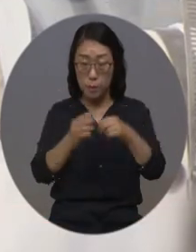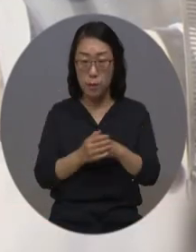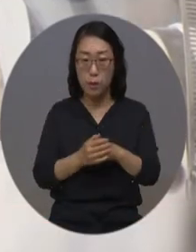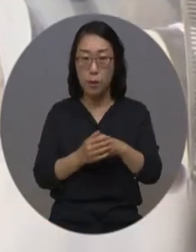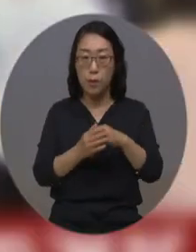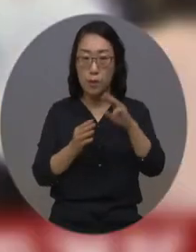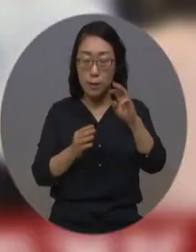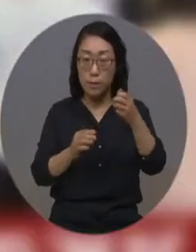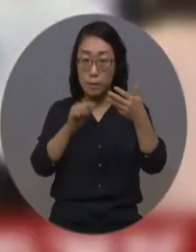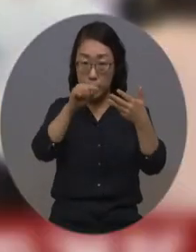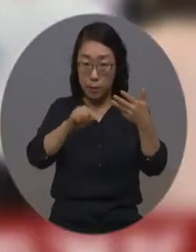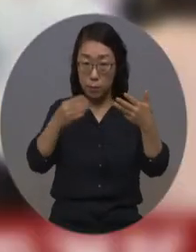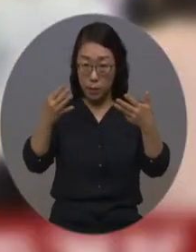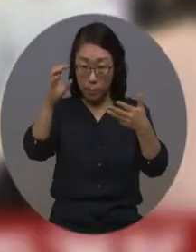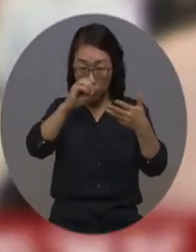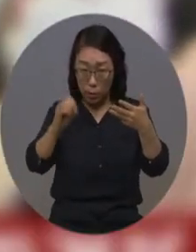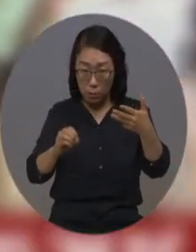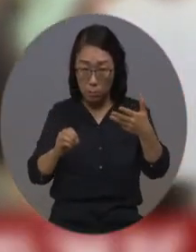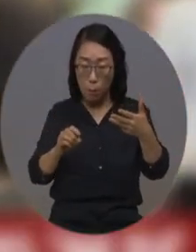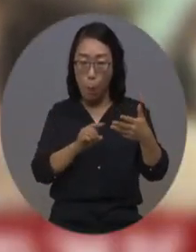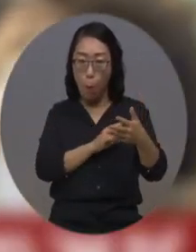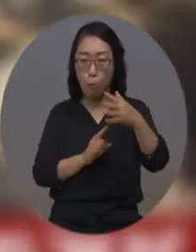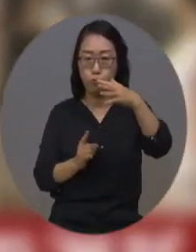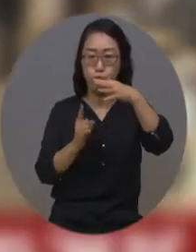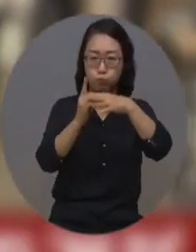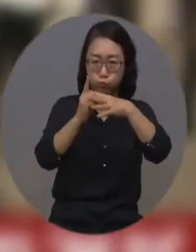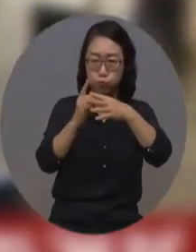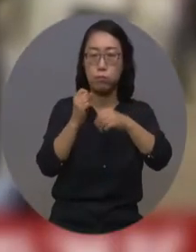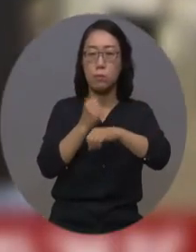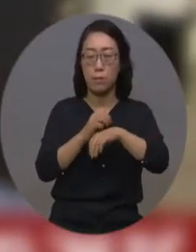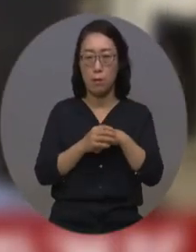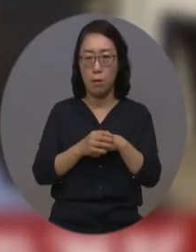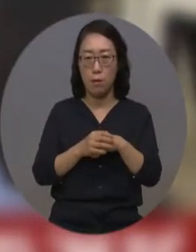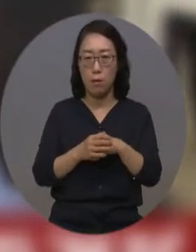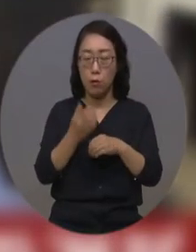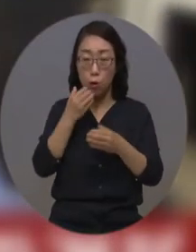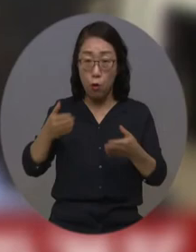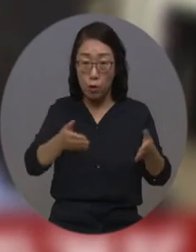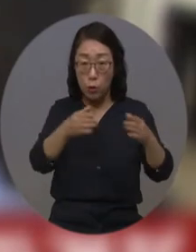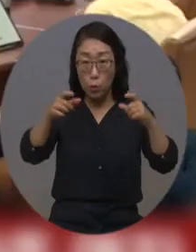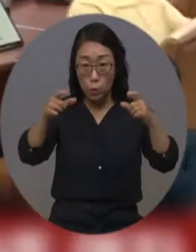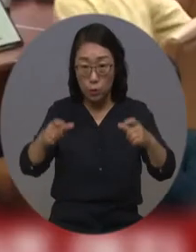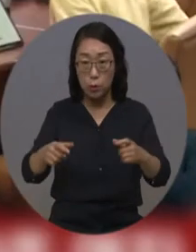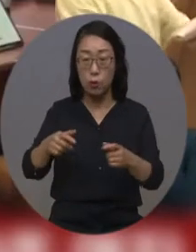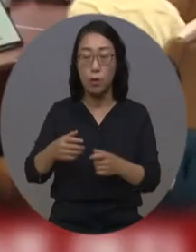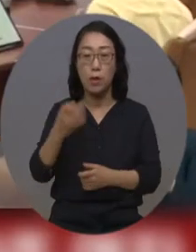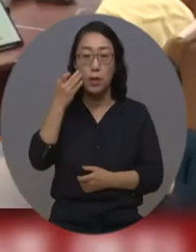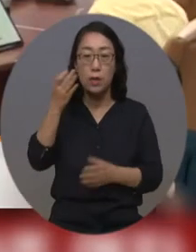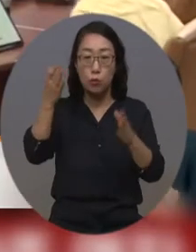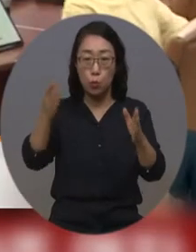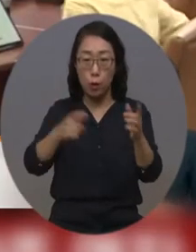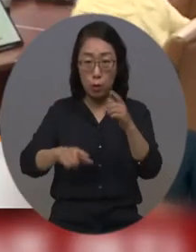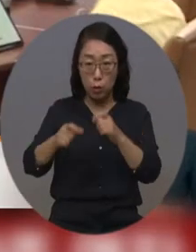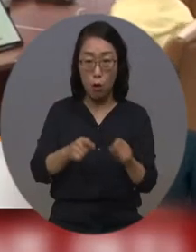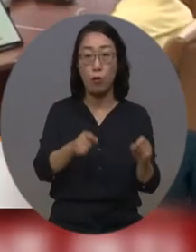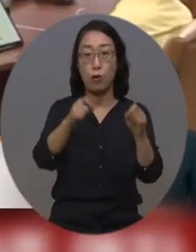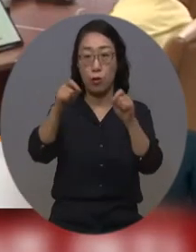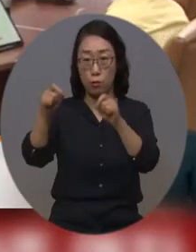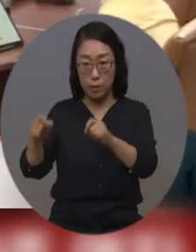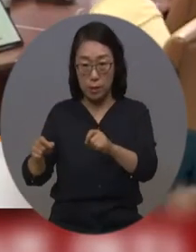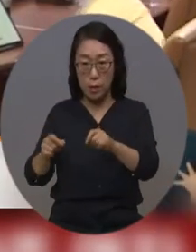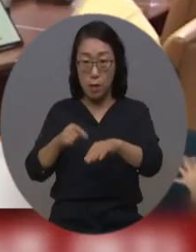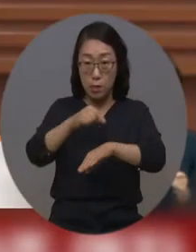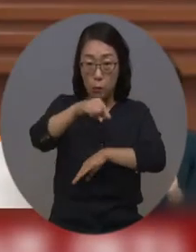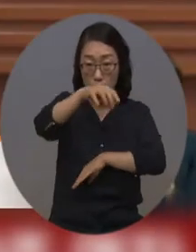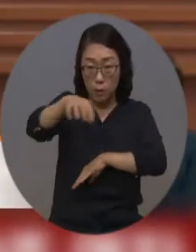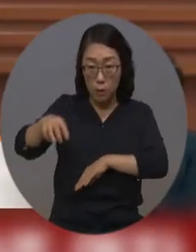4차 대유행 이후 최고치였습니다. 정부가 수도권의 4단계 2주 연장 조치에 더해 비수도권에 대해서도